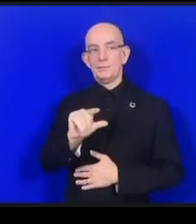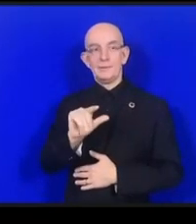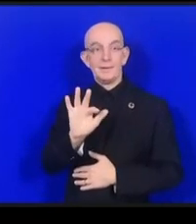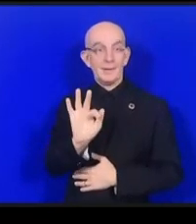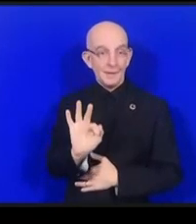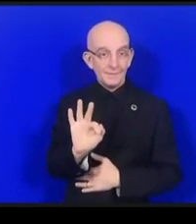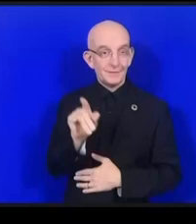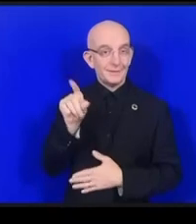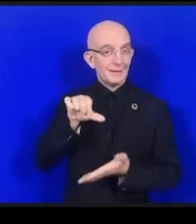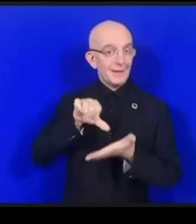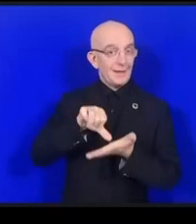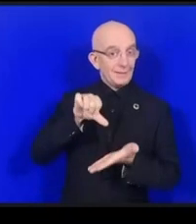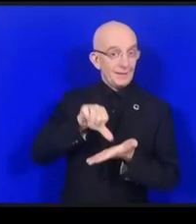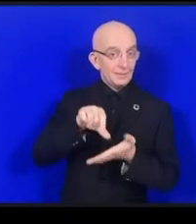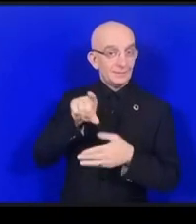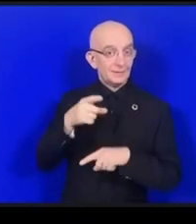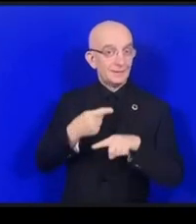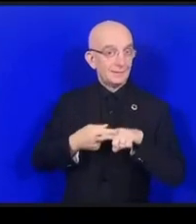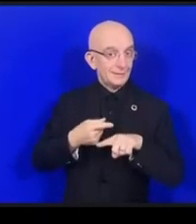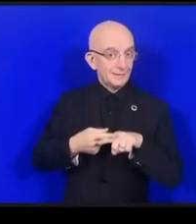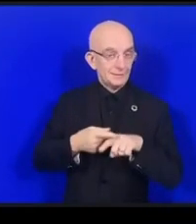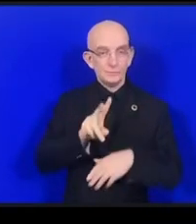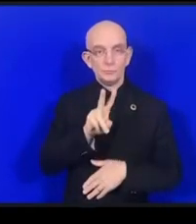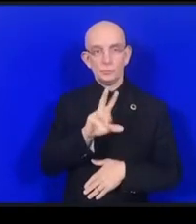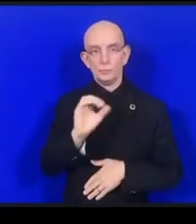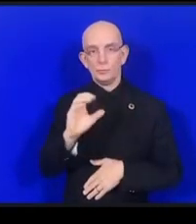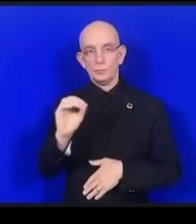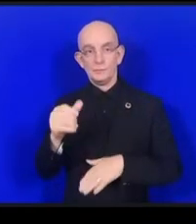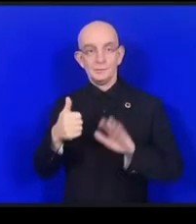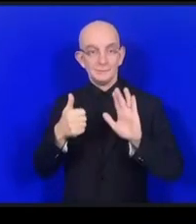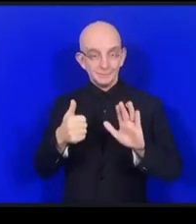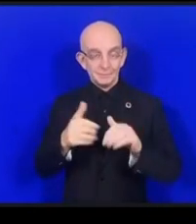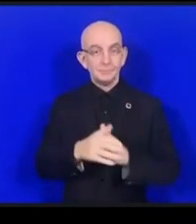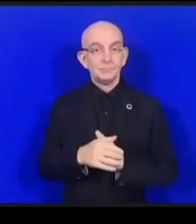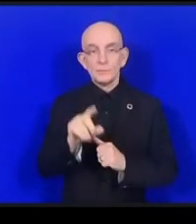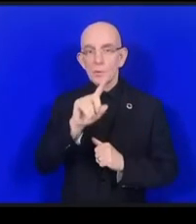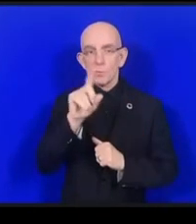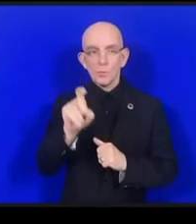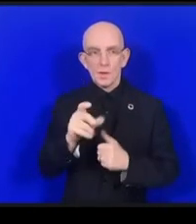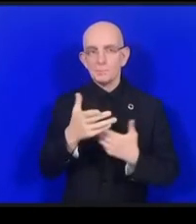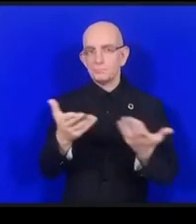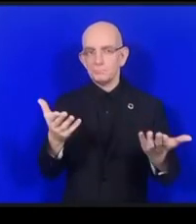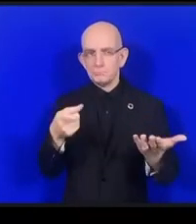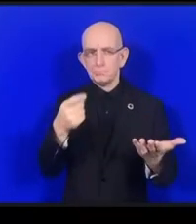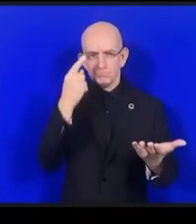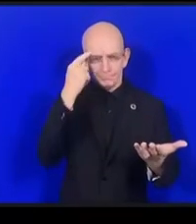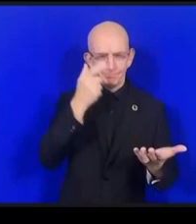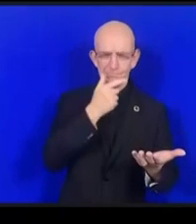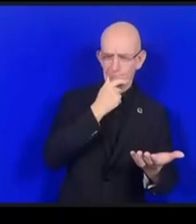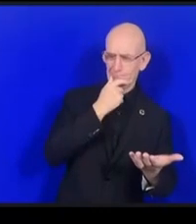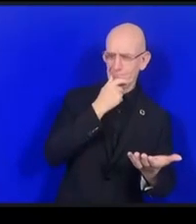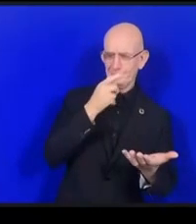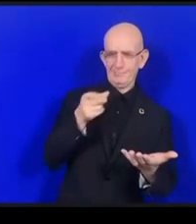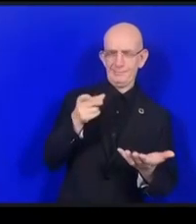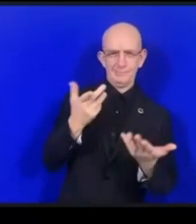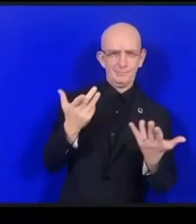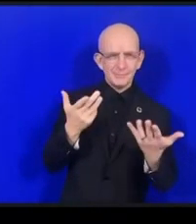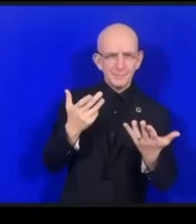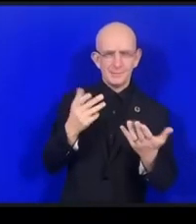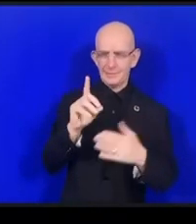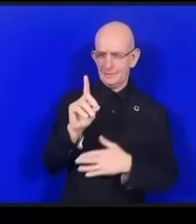2006 году было выбрано необычно название миной коалиции Почему на